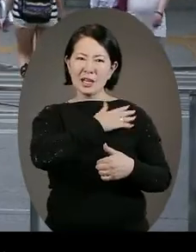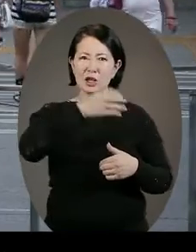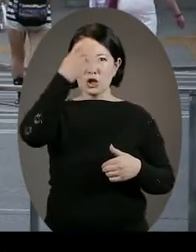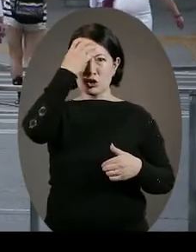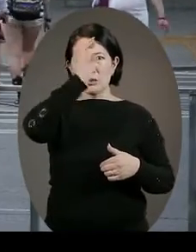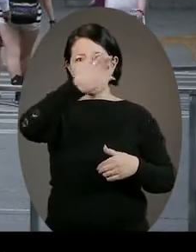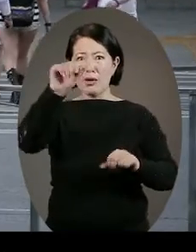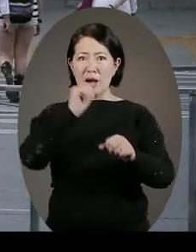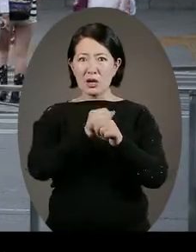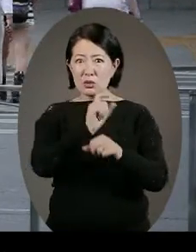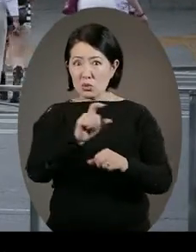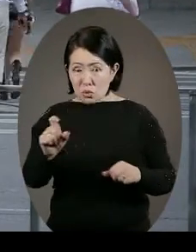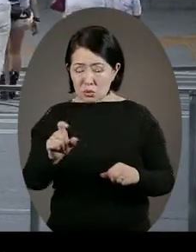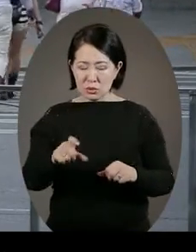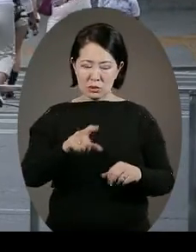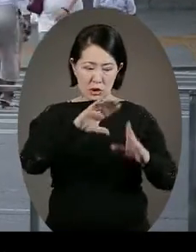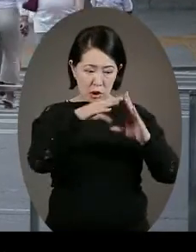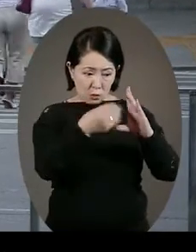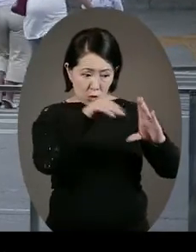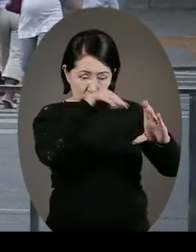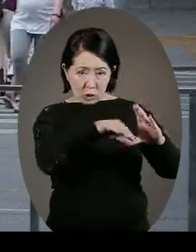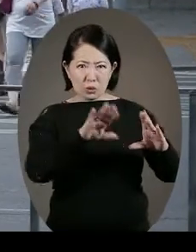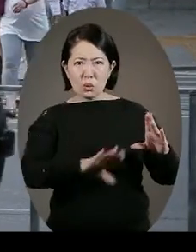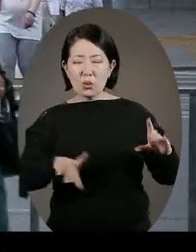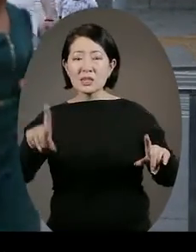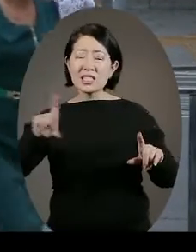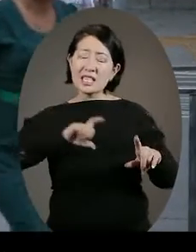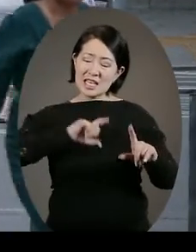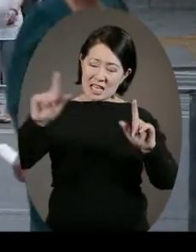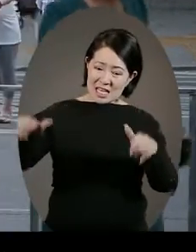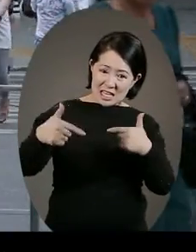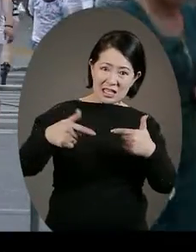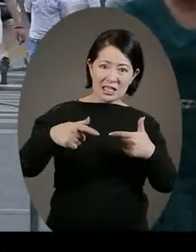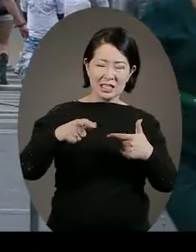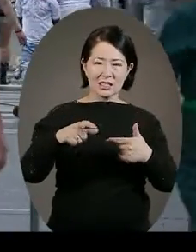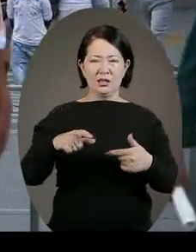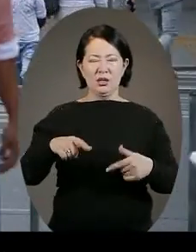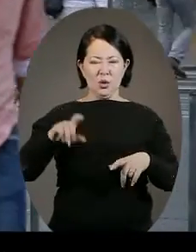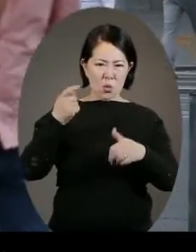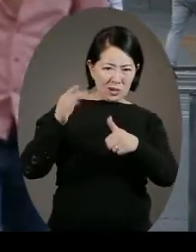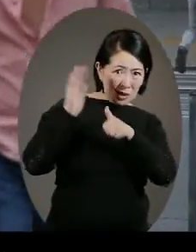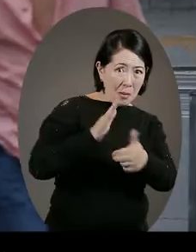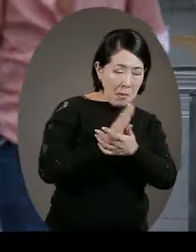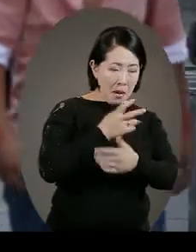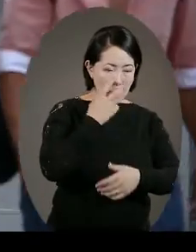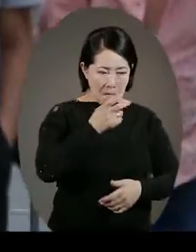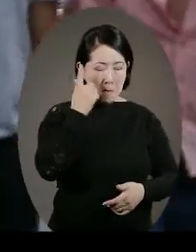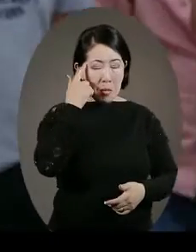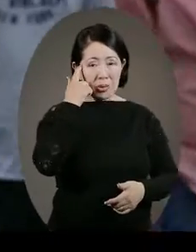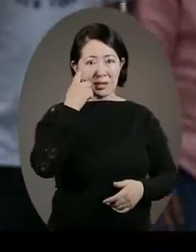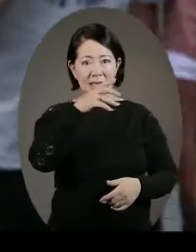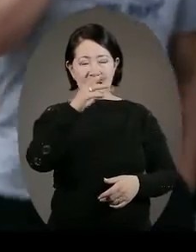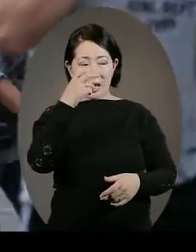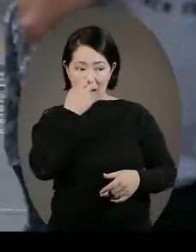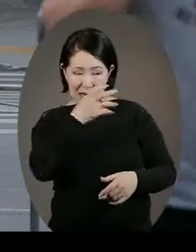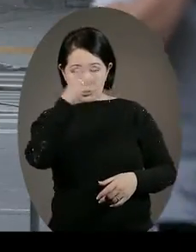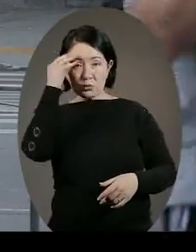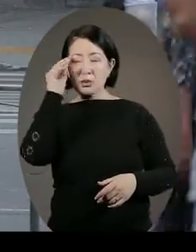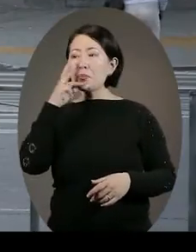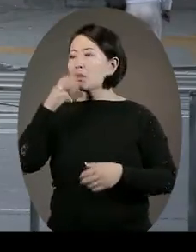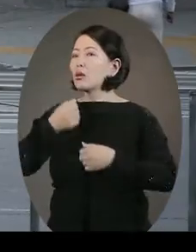албан хаагч нар гэр бүлд хүүхдийн эсрэг хүчирхийлэл байгааг мэдсэн ажиглагдсан тохиолдолд мэдээлэх үүргийг гүйцэтгэх ёстой